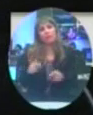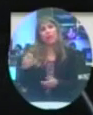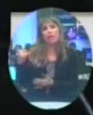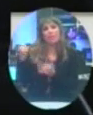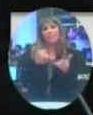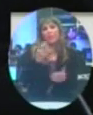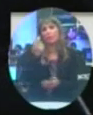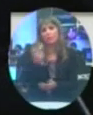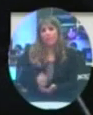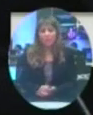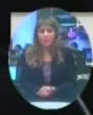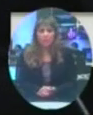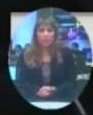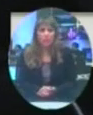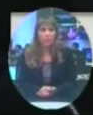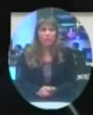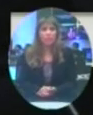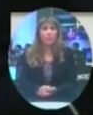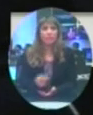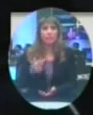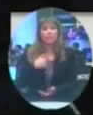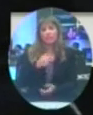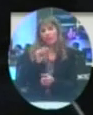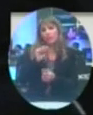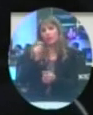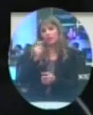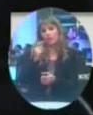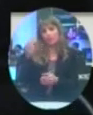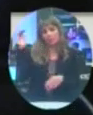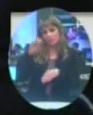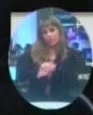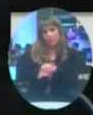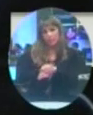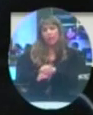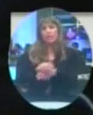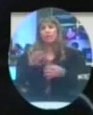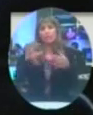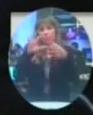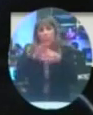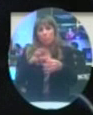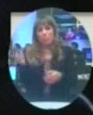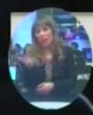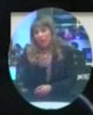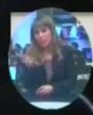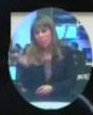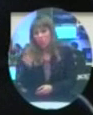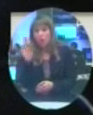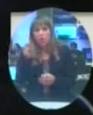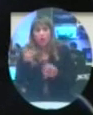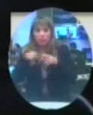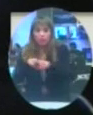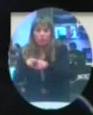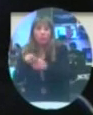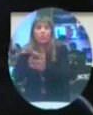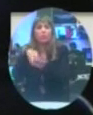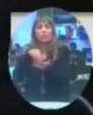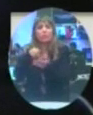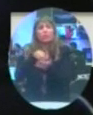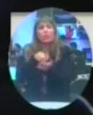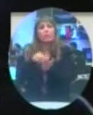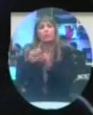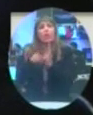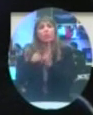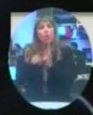זיהיתי סינרגיה די משמעותית בחיבור הזה. תמור משלימה את הטכנולוגית, את